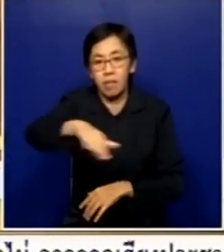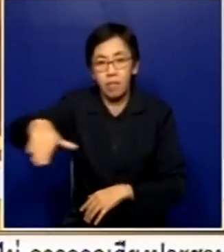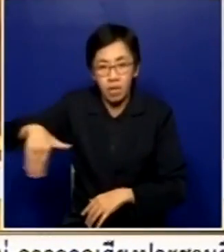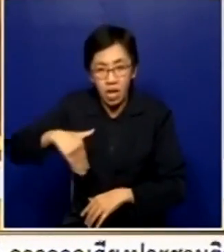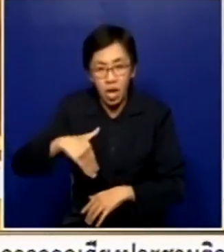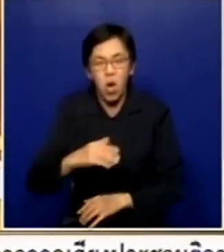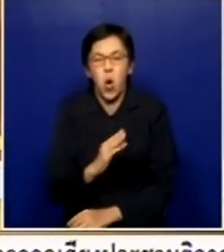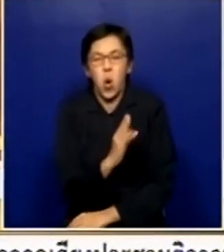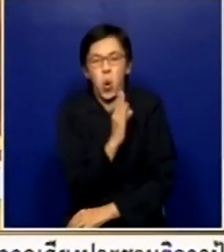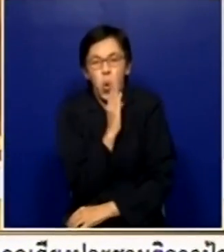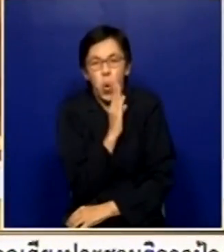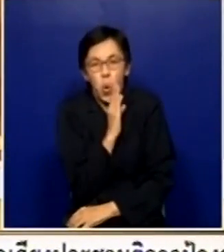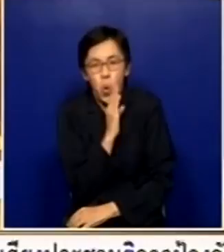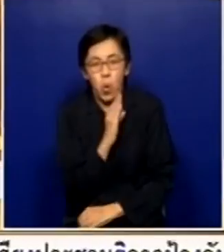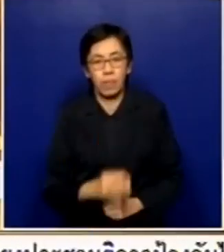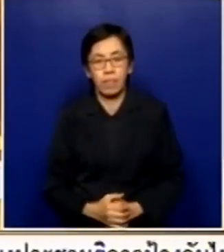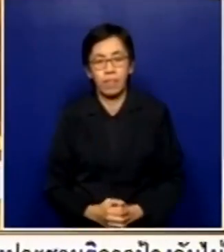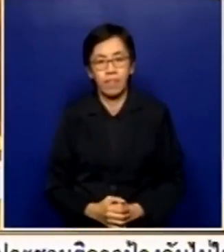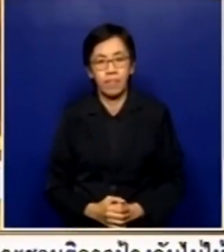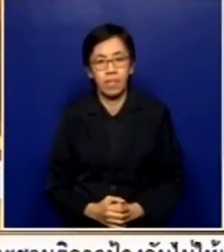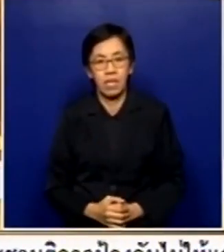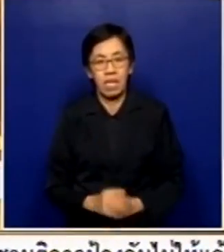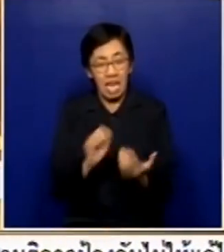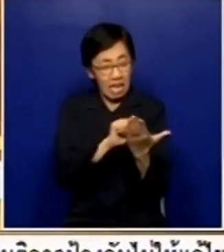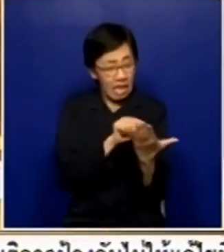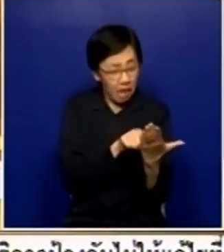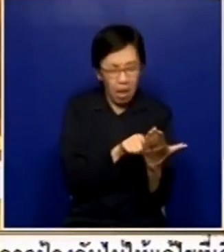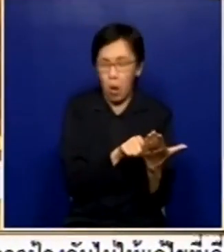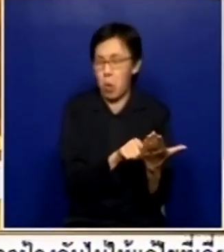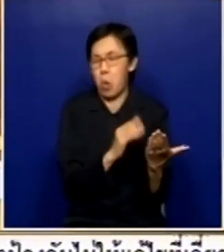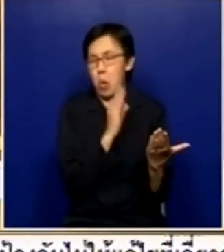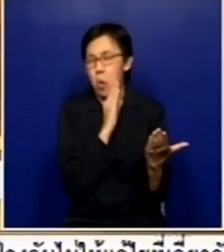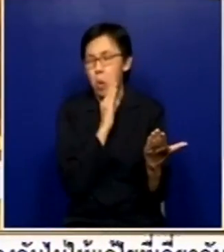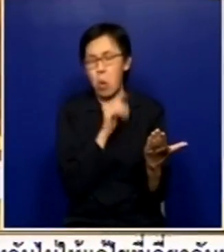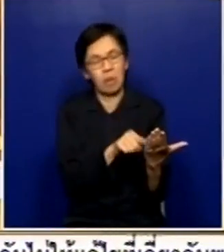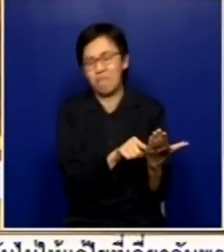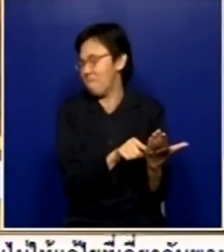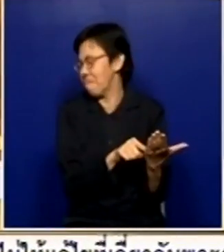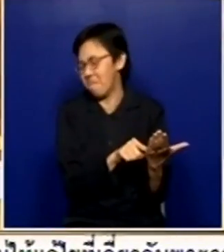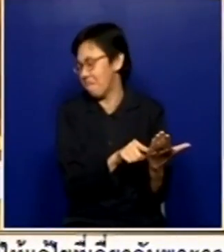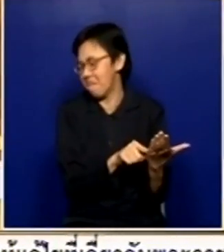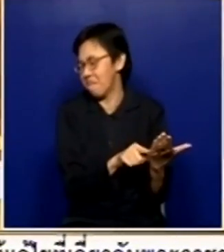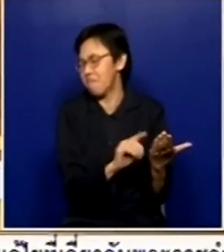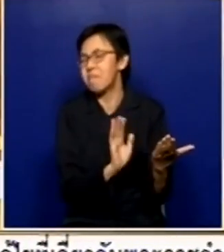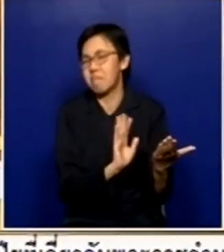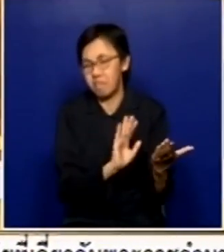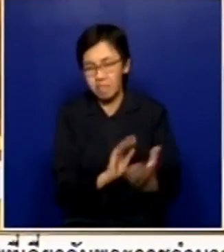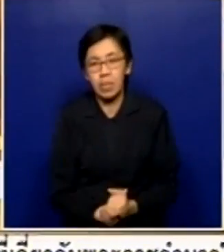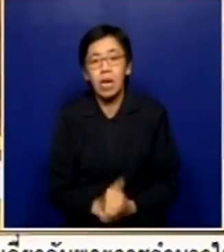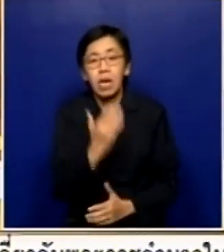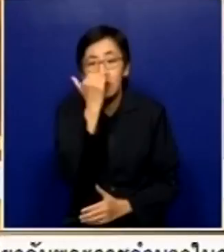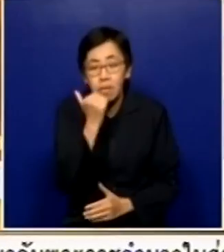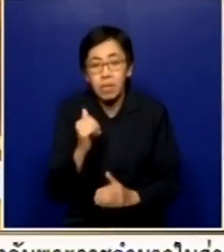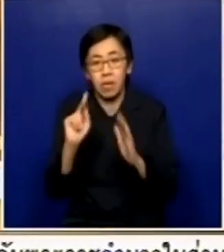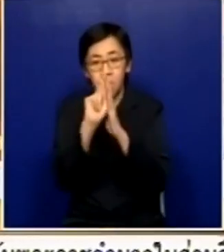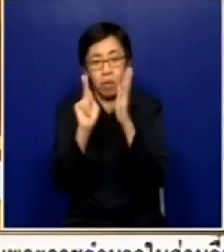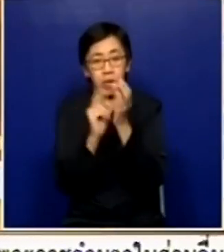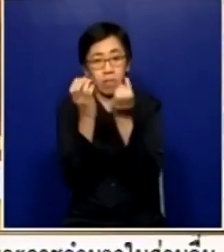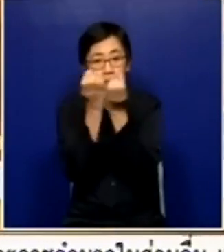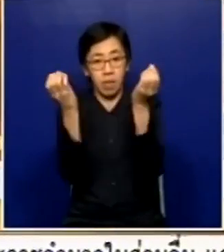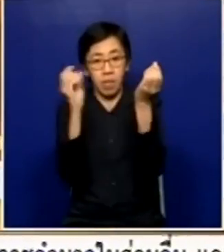โกหกมันน่าจะถือว่าเป็นโมฆะเพราะว่าเราจะนูน